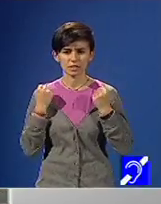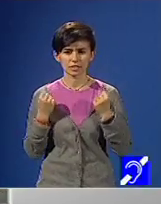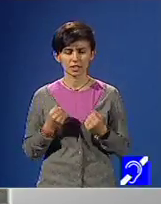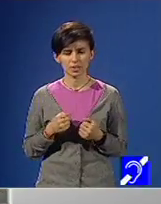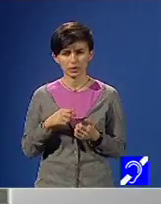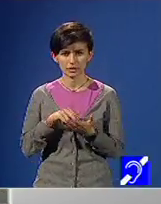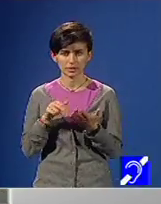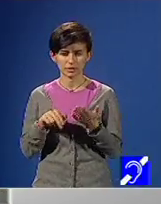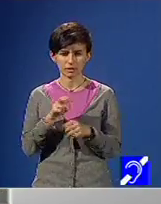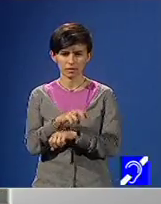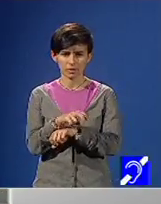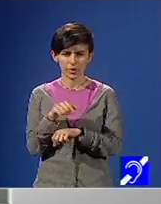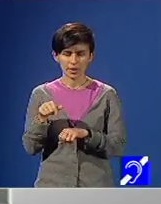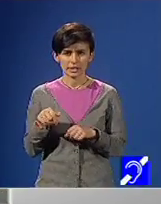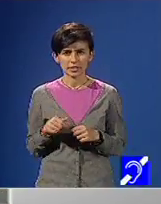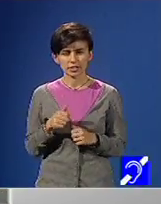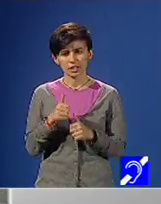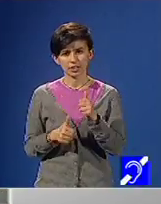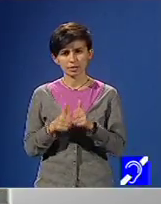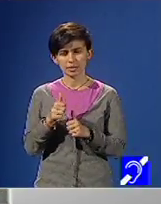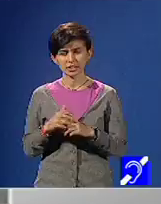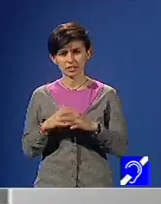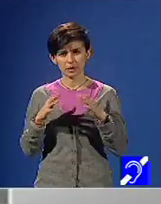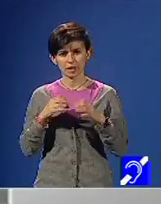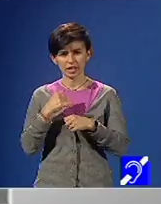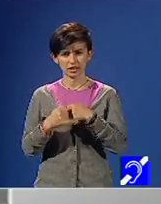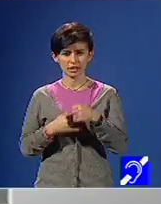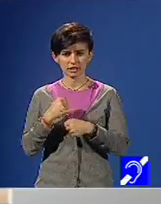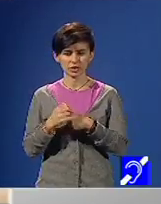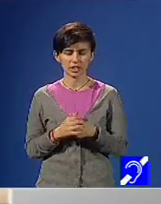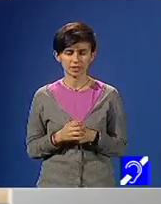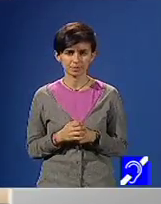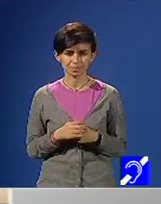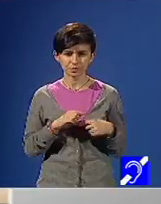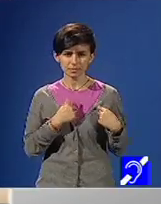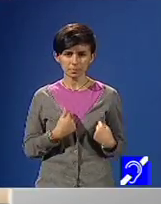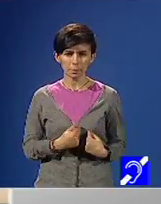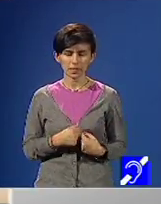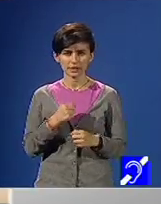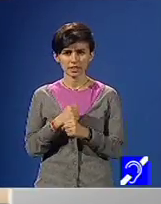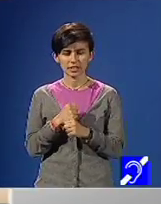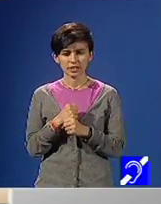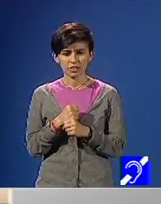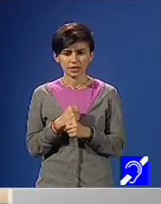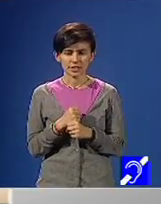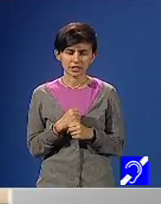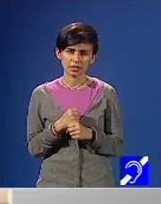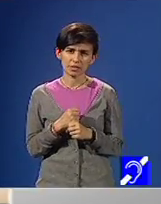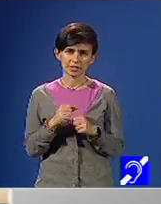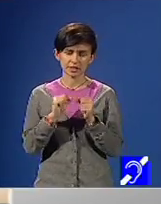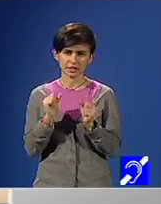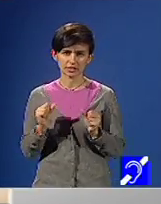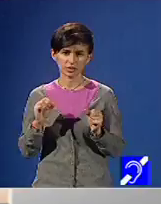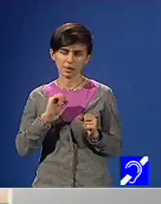permite participarea acestora la marile competiții internaționale. Pe scurt, donațiile se vor întoarce în forma unor noi